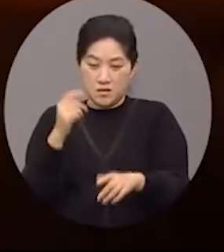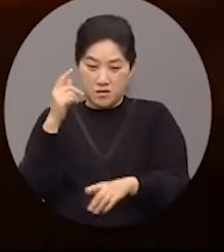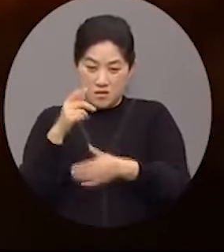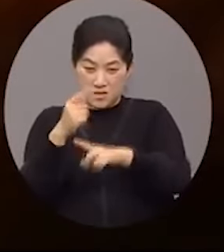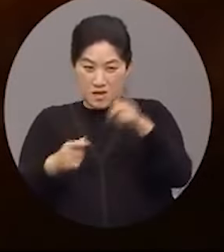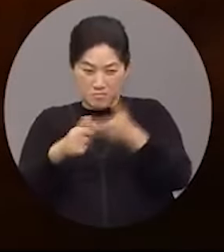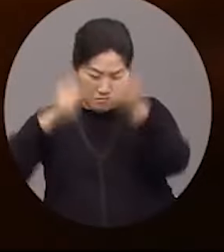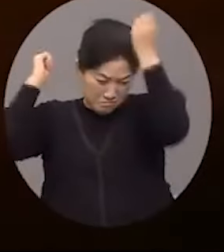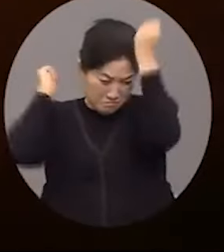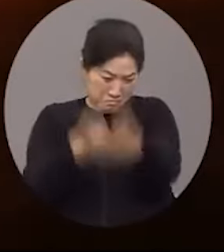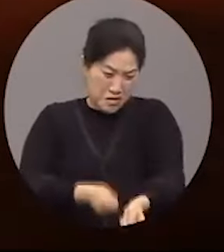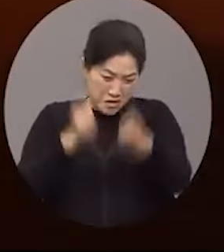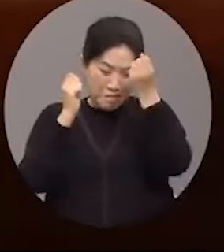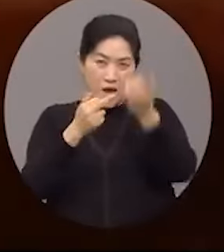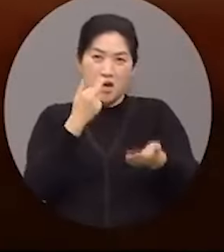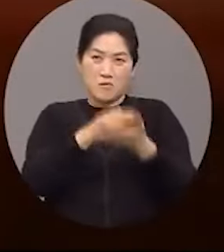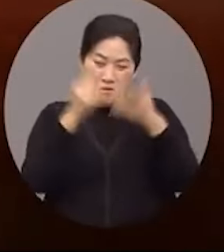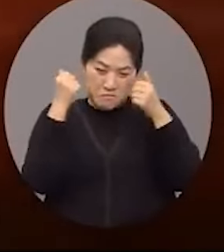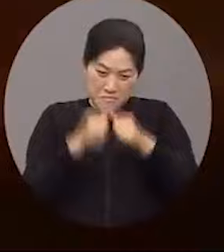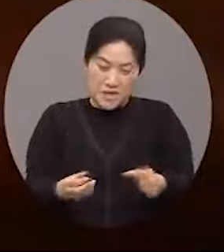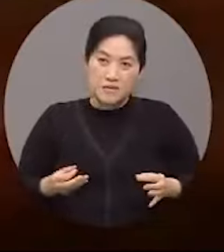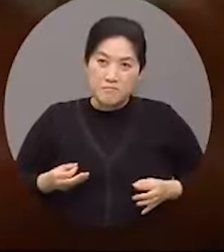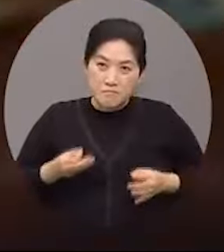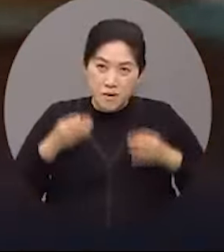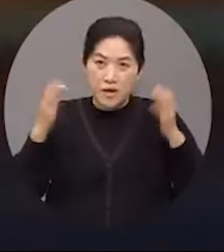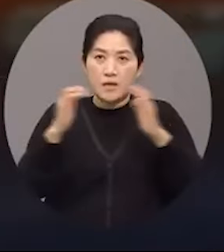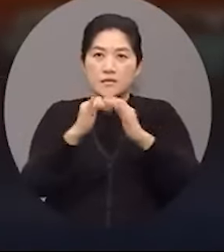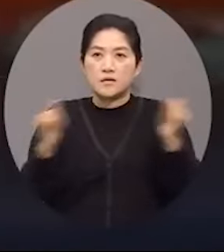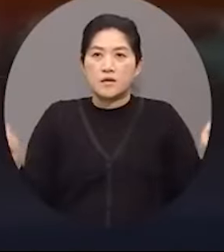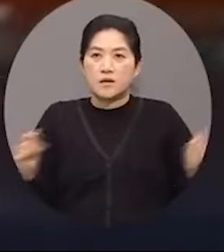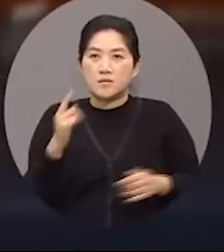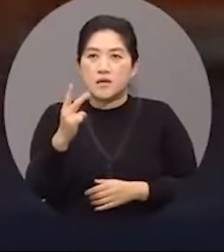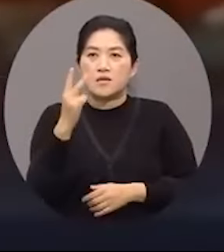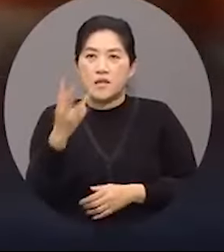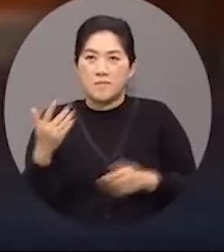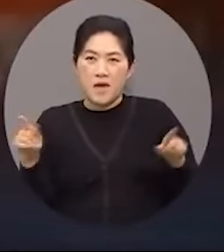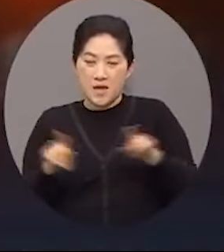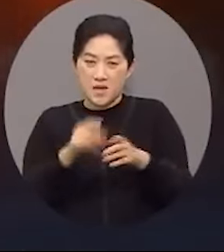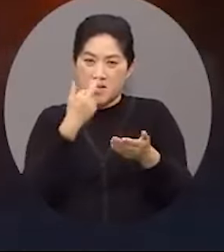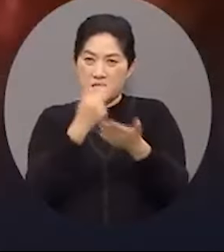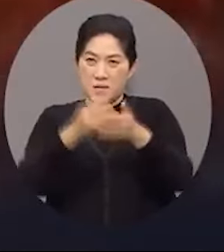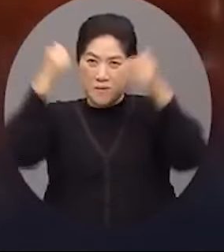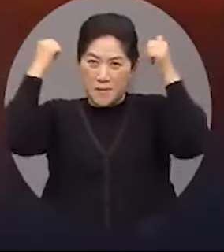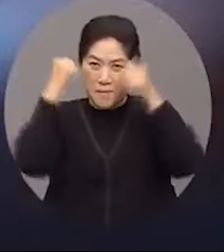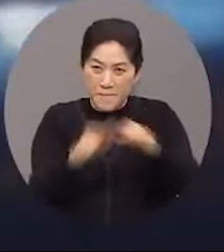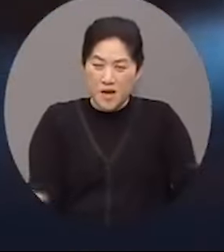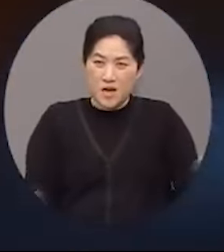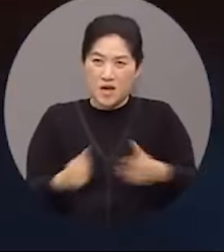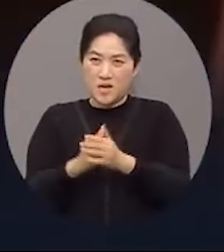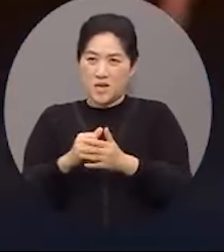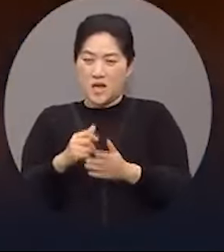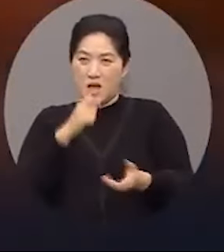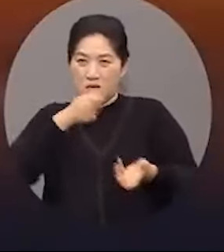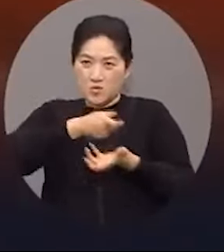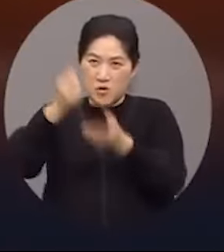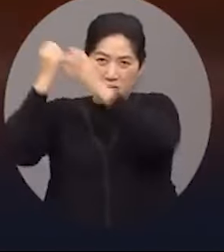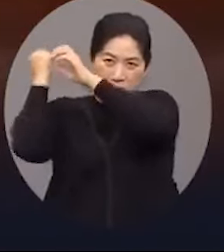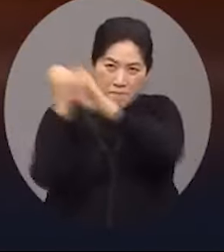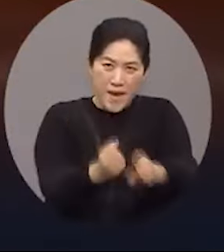들고 유리창을 열심히 깨고 있습니다. 사람 한 3-4명이 그 창문을 깨고 소화기로